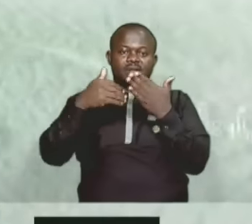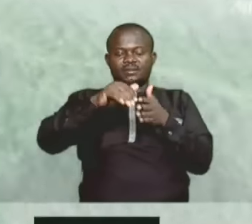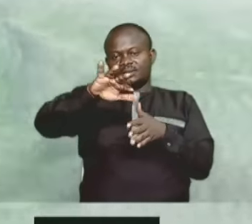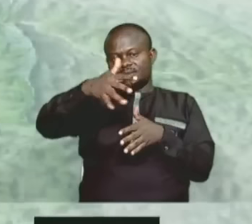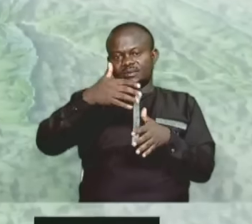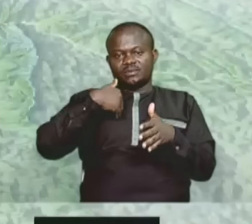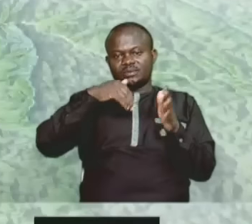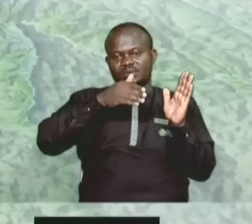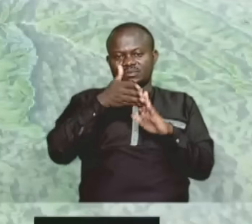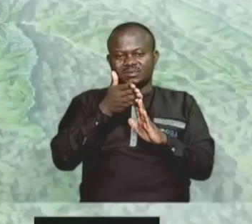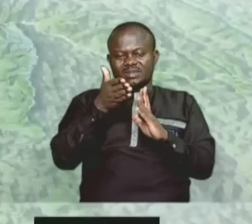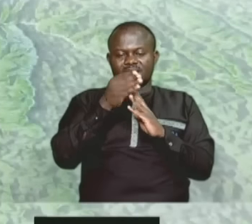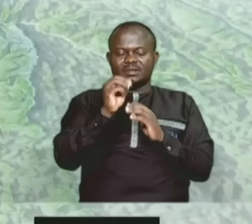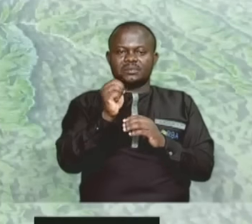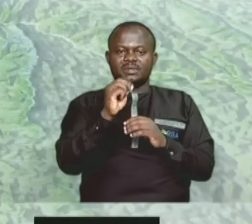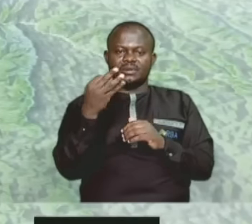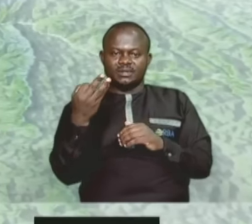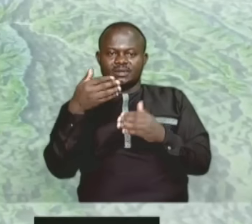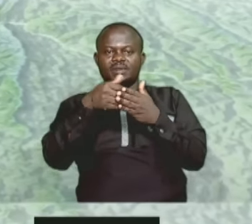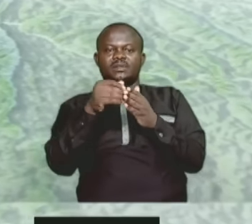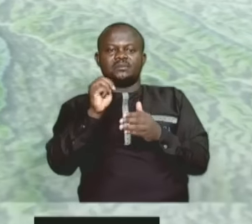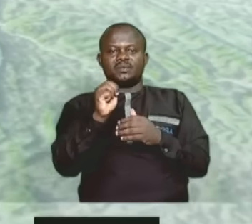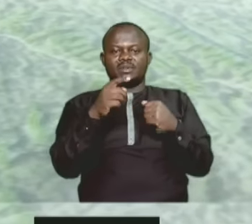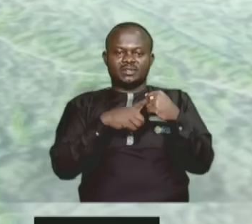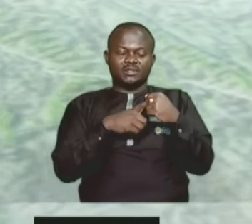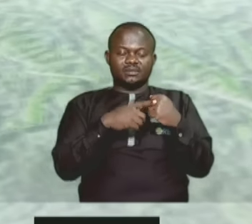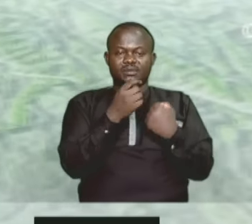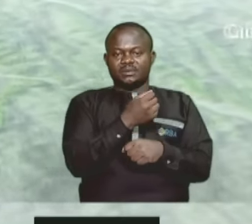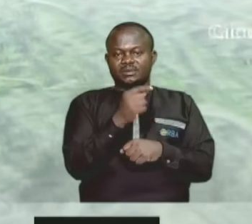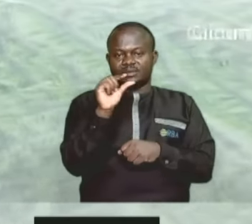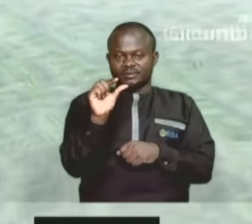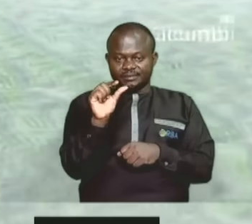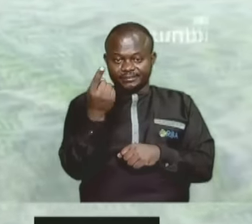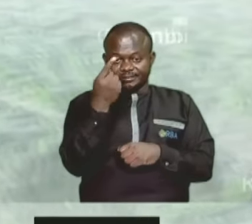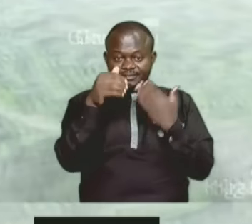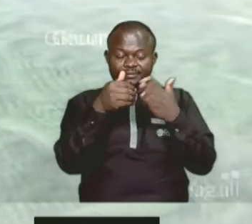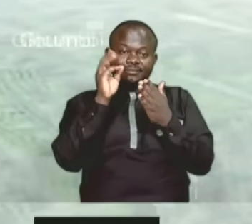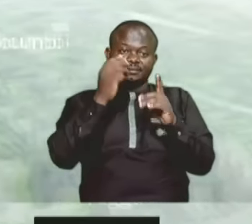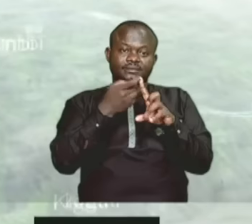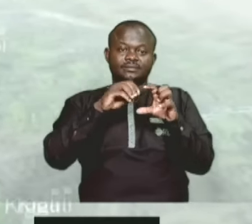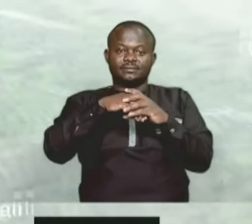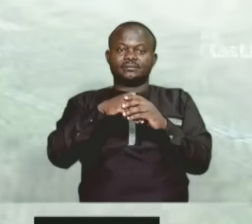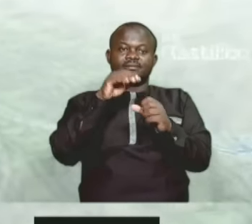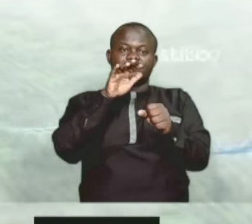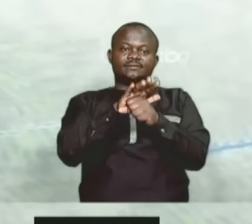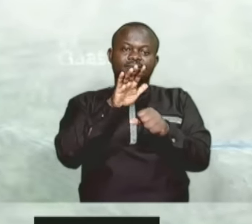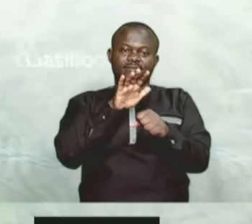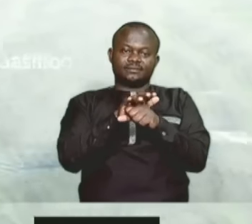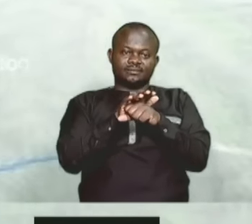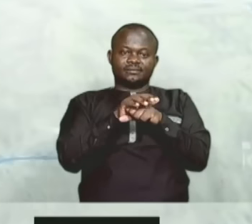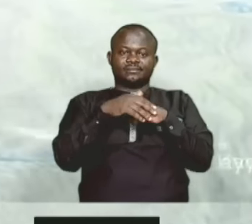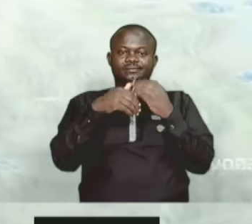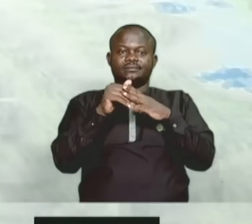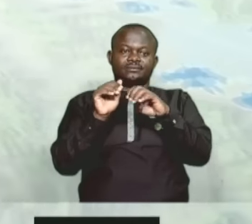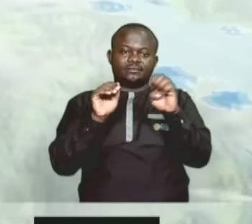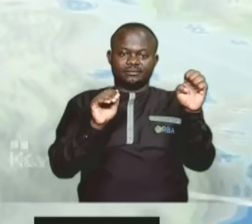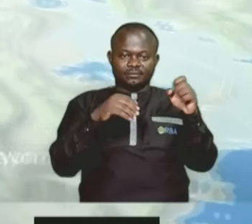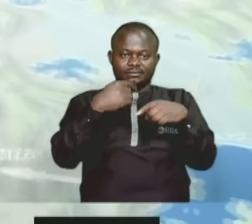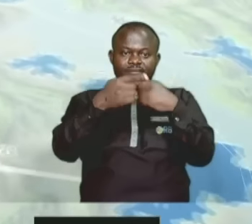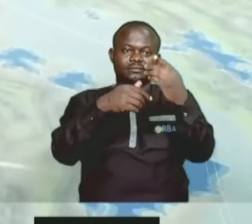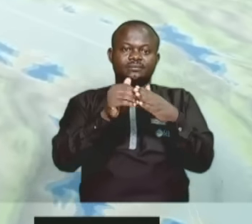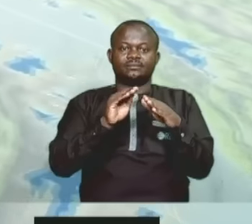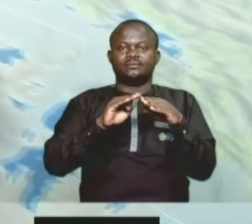ufite umuvuduko uri hagati ya 3 ndetse n'6 ku isegonda. Uyu muyaga kandi uzaturuka ahanini mu bice by'iburasirazuba ukomeze werekeza